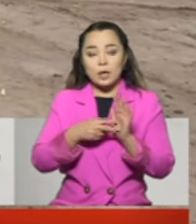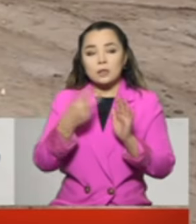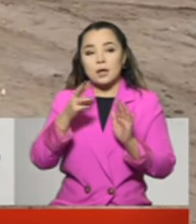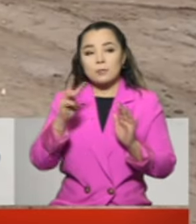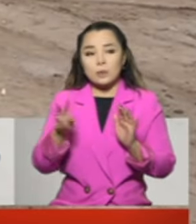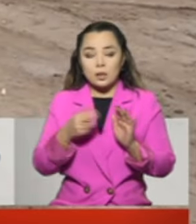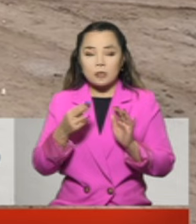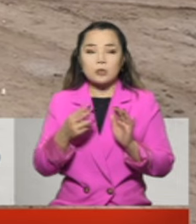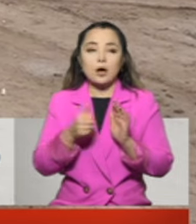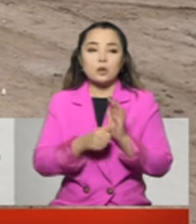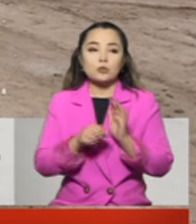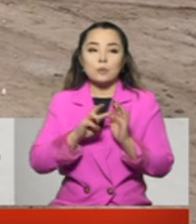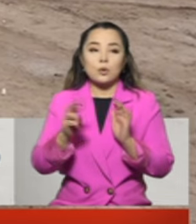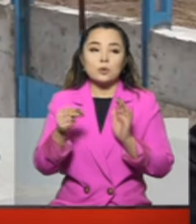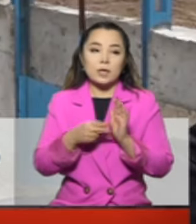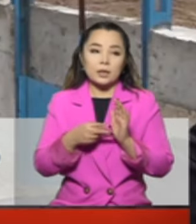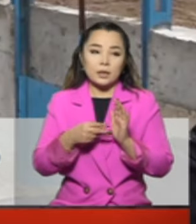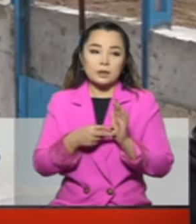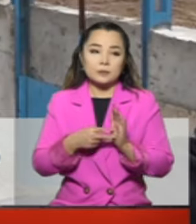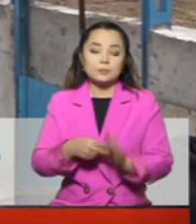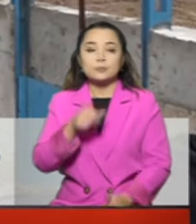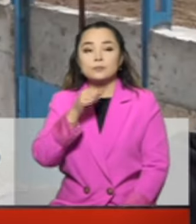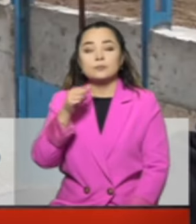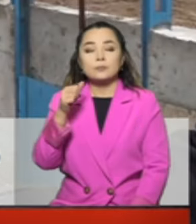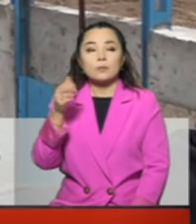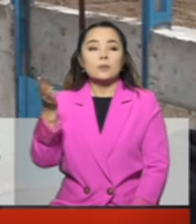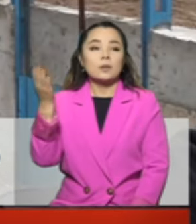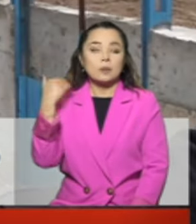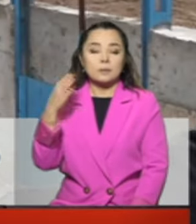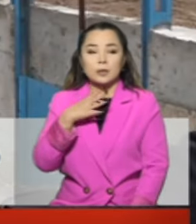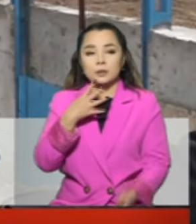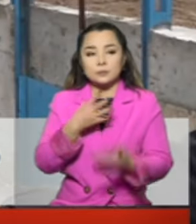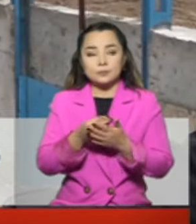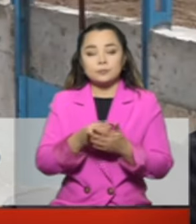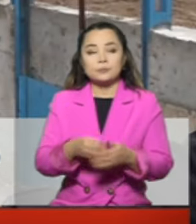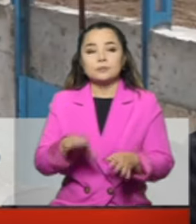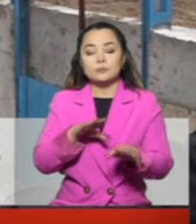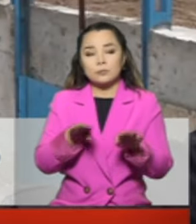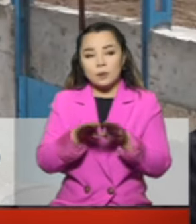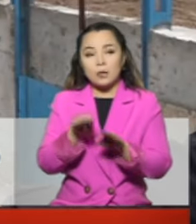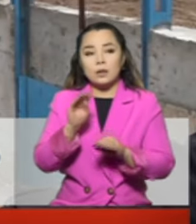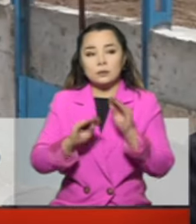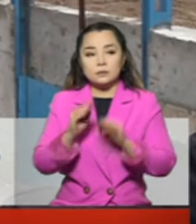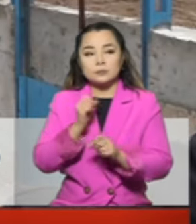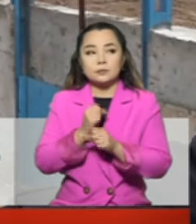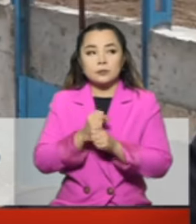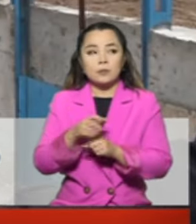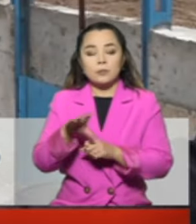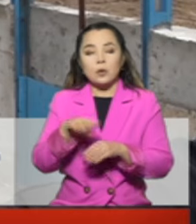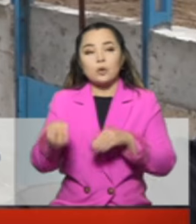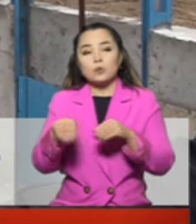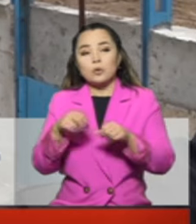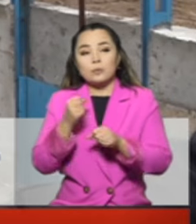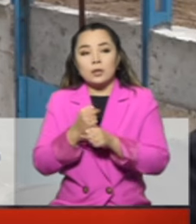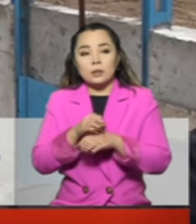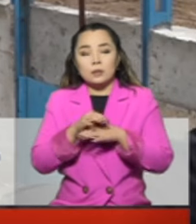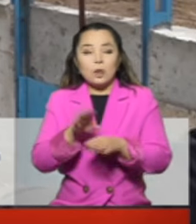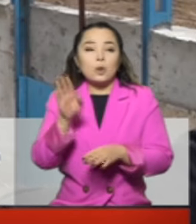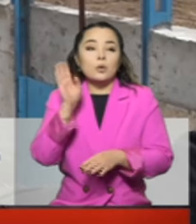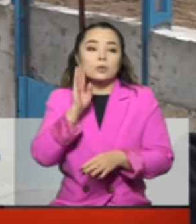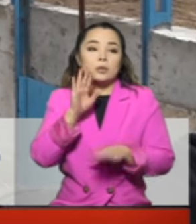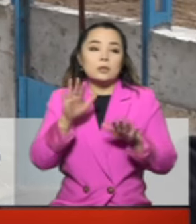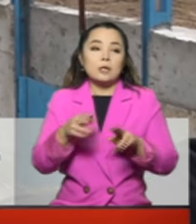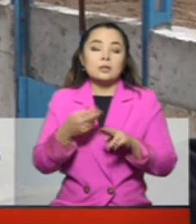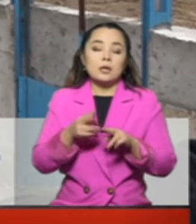2 миллиард 600 миллион теңге. Кезінде бәрі шөппен бітеліп, үйінде құмдармен бітеліп, су дейтін